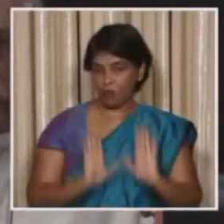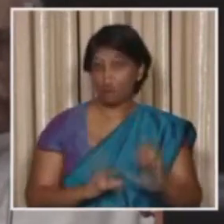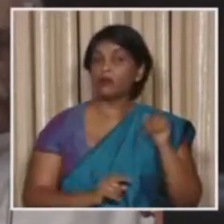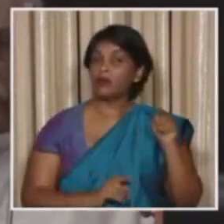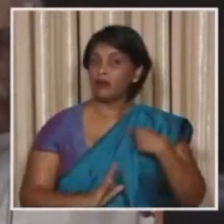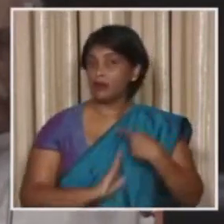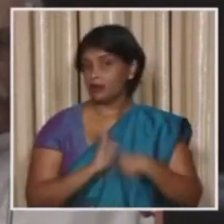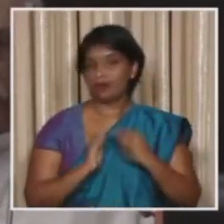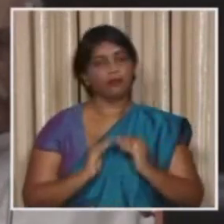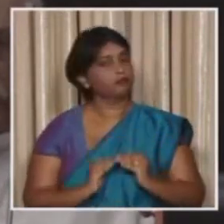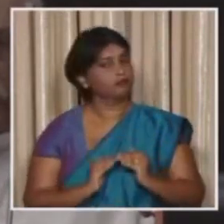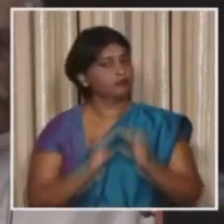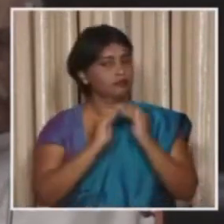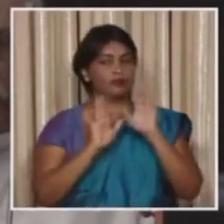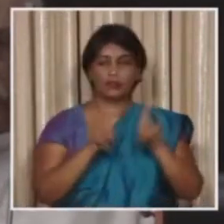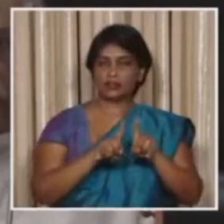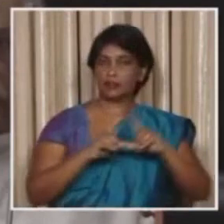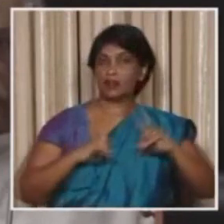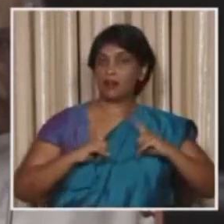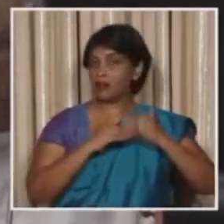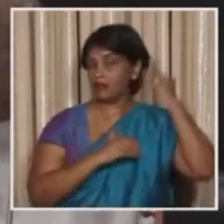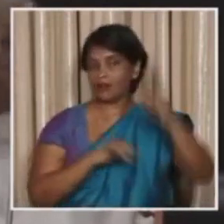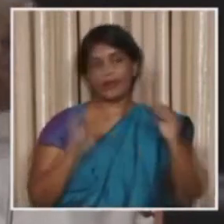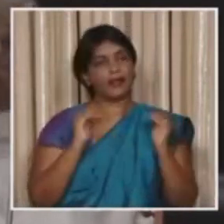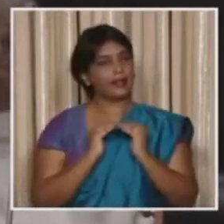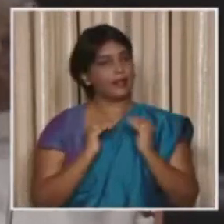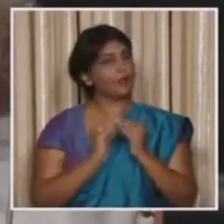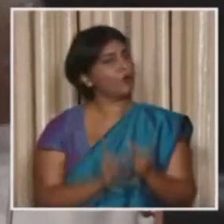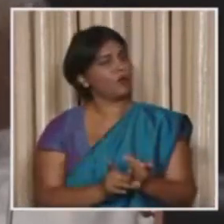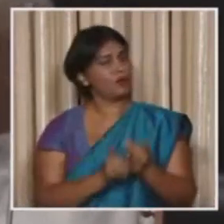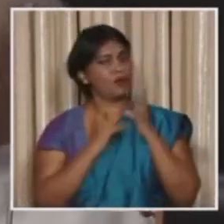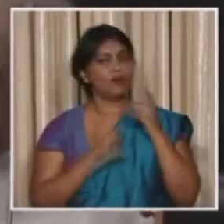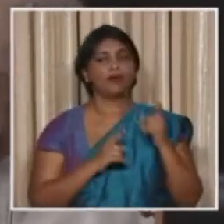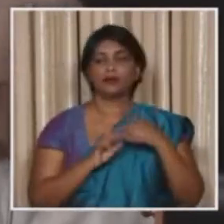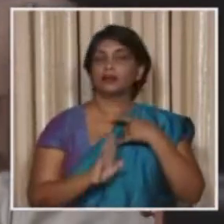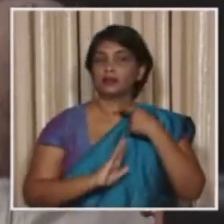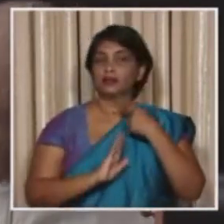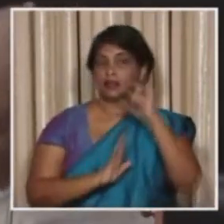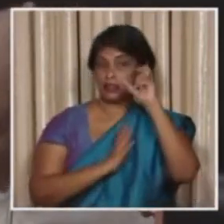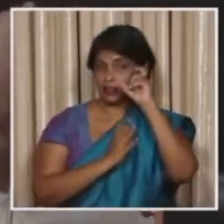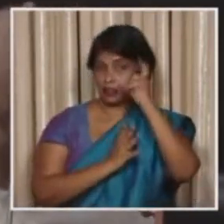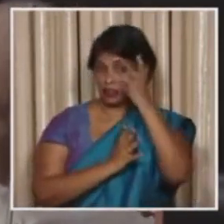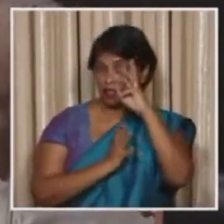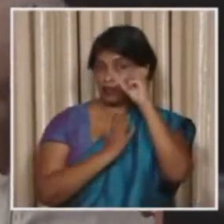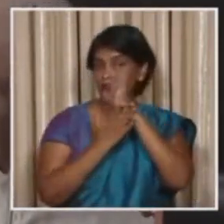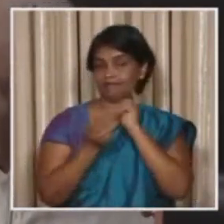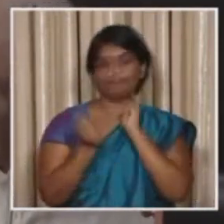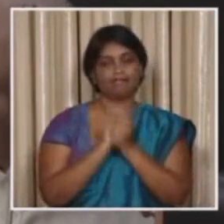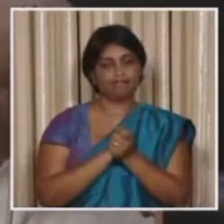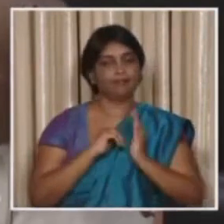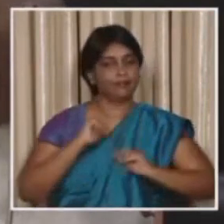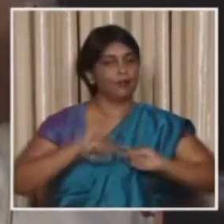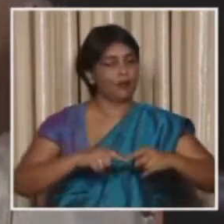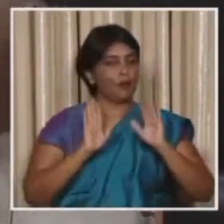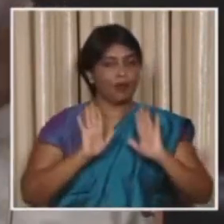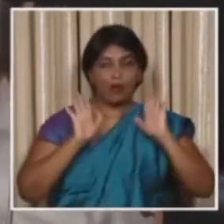රටේ අභිවෘද්ධියට සහ අනාගතයට ගැළපෙන ආකාරයකට 13 වෙනි සංශෝධනයේ ක්‍රියාත්මක කළ යුතුයි.